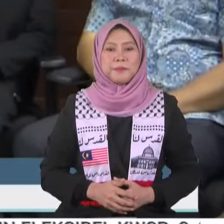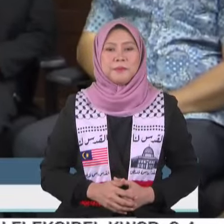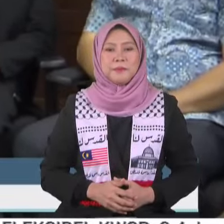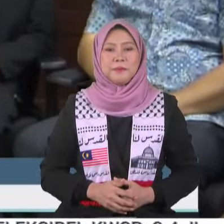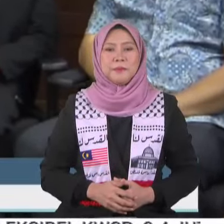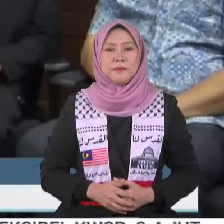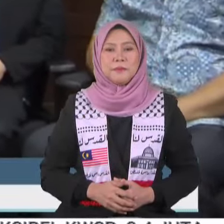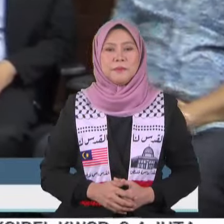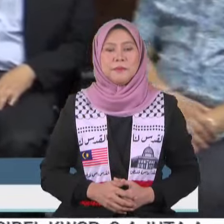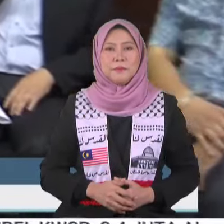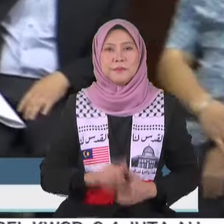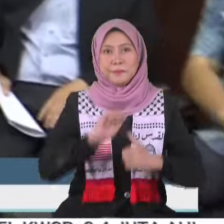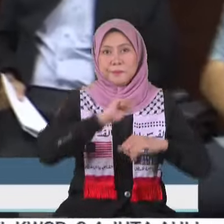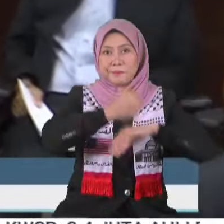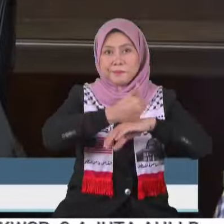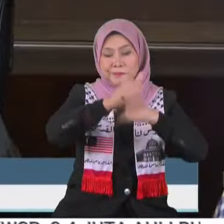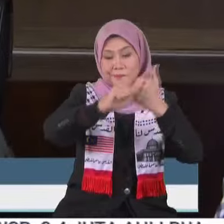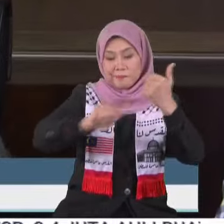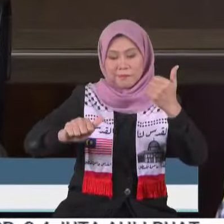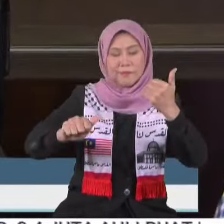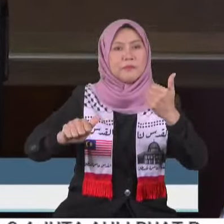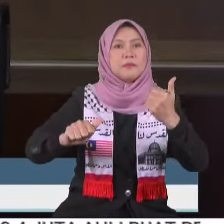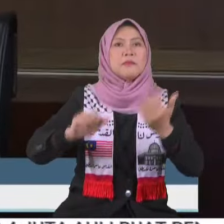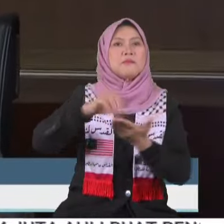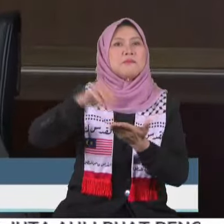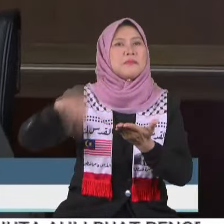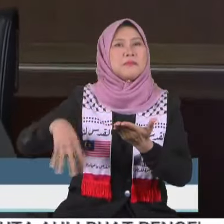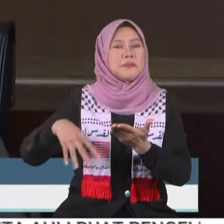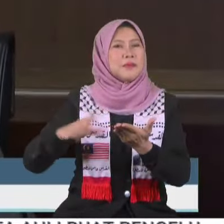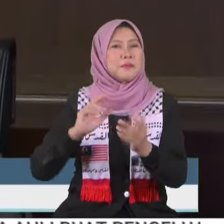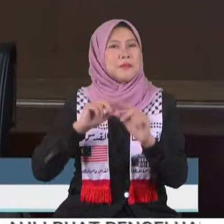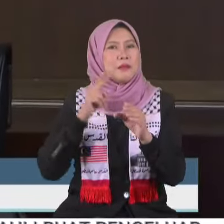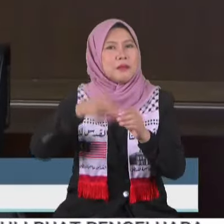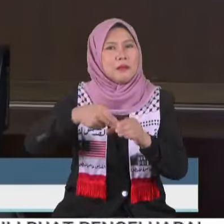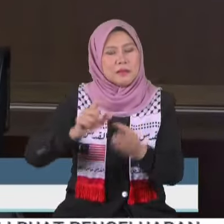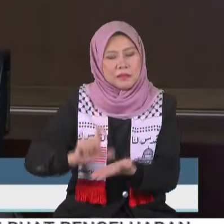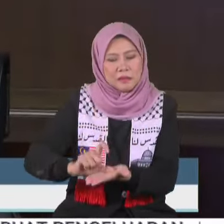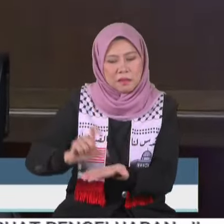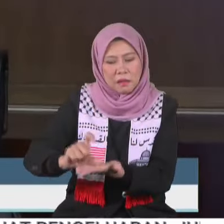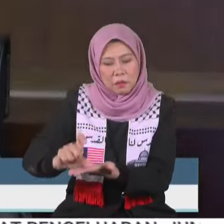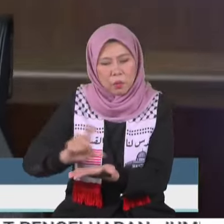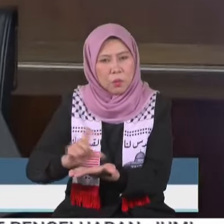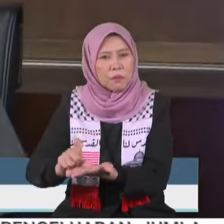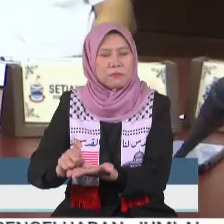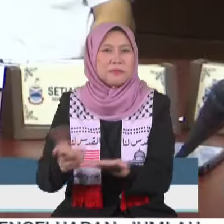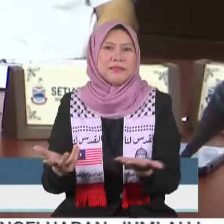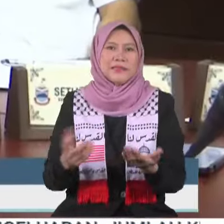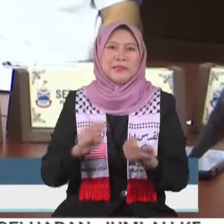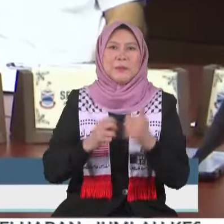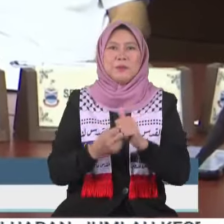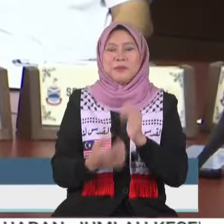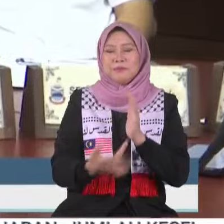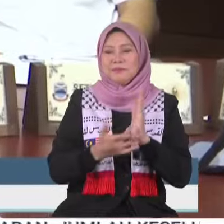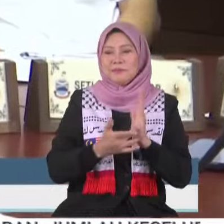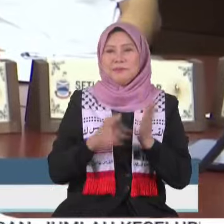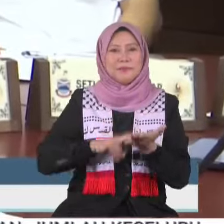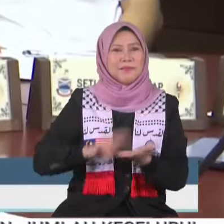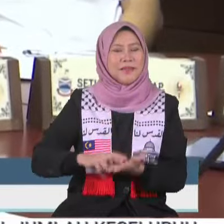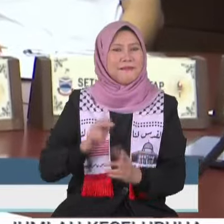Katanya Jawatan Induk Sukma Sabah menggugurkan penyertaan pasukan catur berikutan masalah teknikal pendaftaran